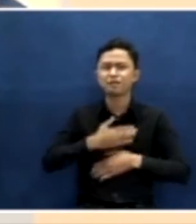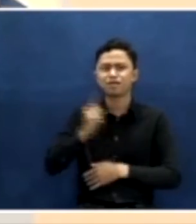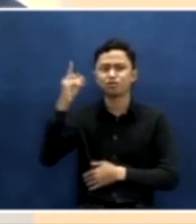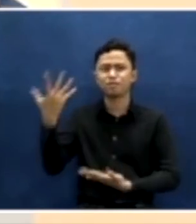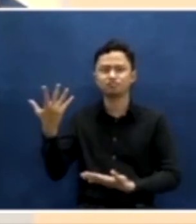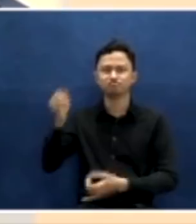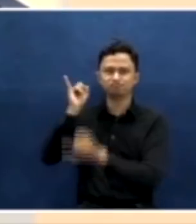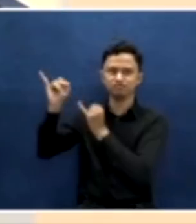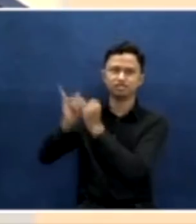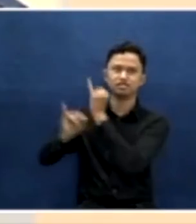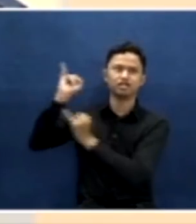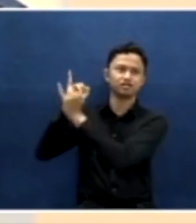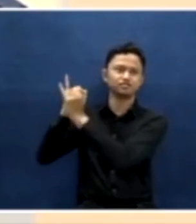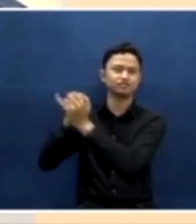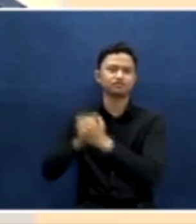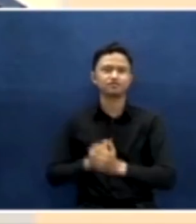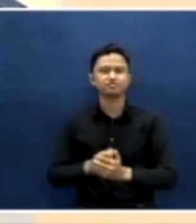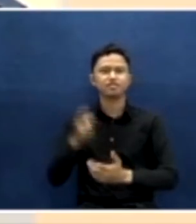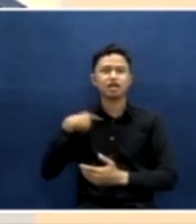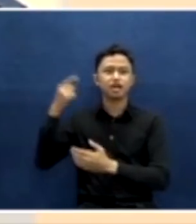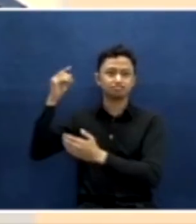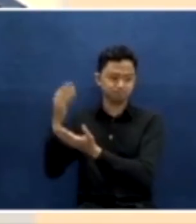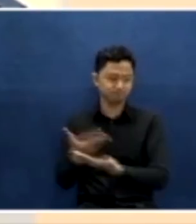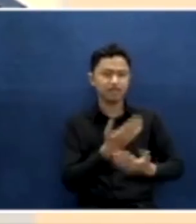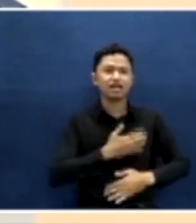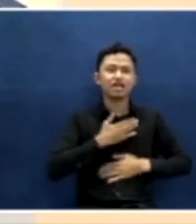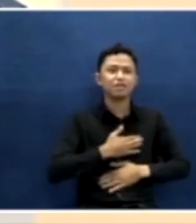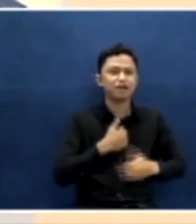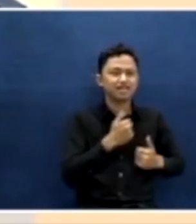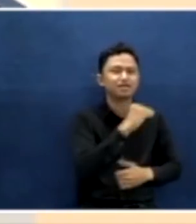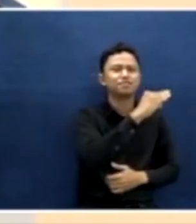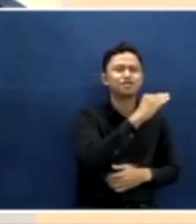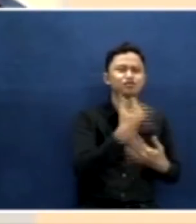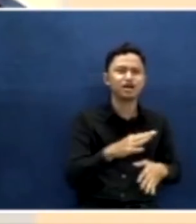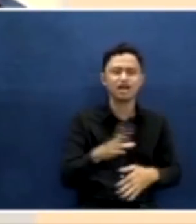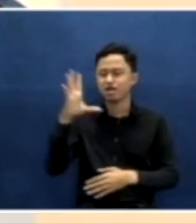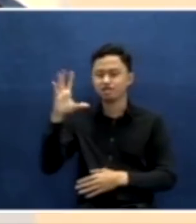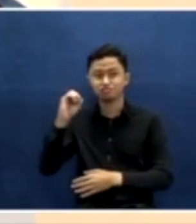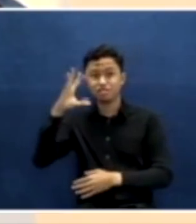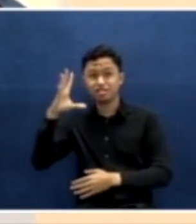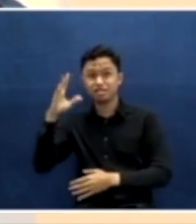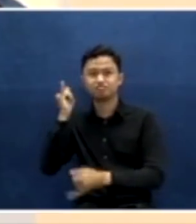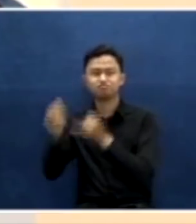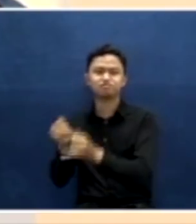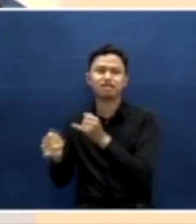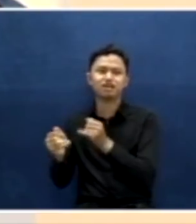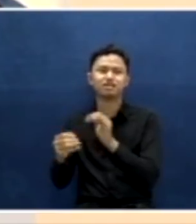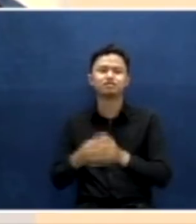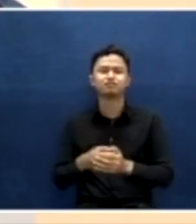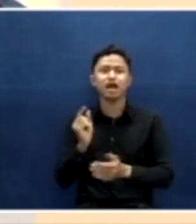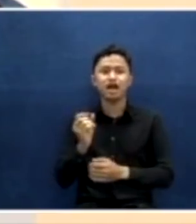dengan kemaksiatan ada yang diberikan kenikmatan pagi siangnya sudah bermaksiat Ada pula yang diberikan kenikmatan siang tetapi